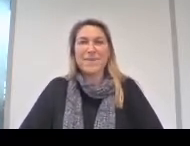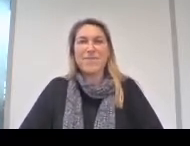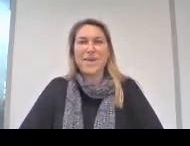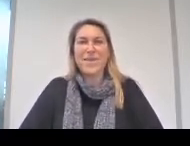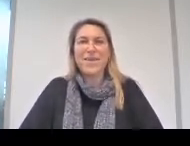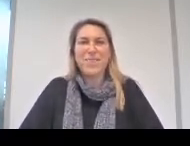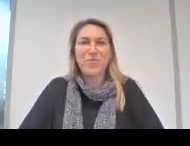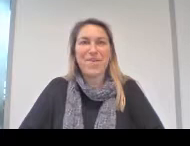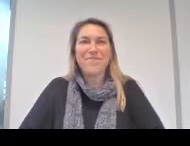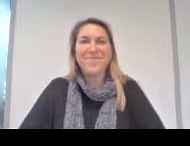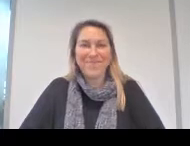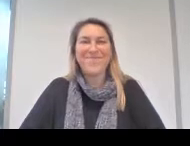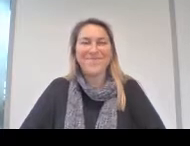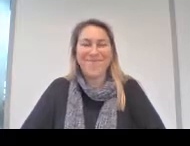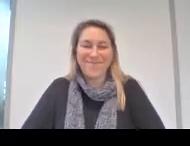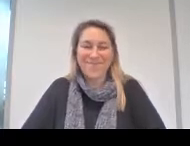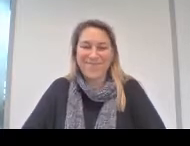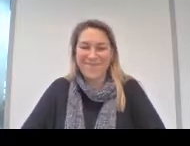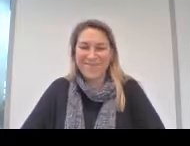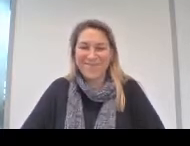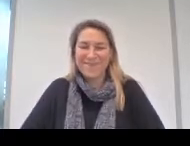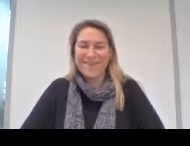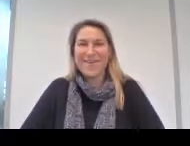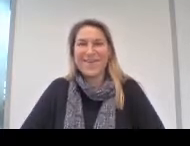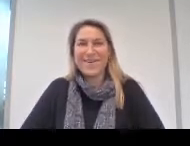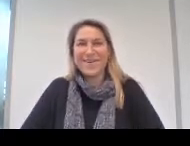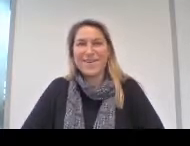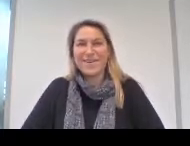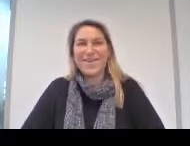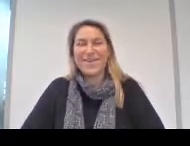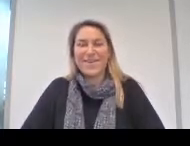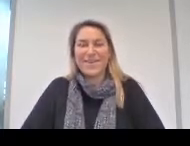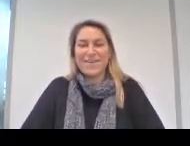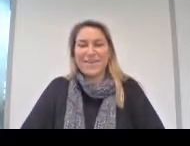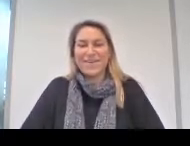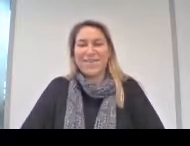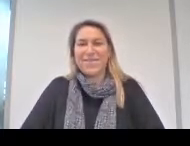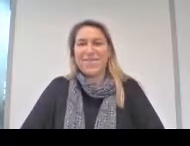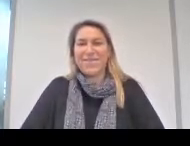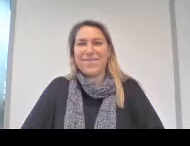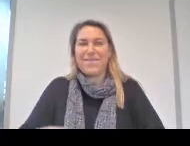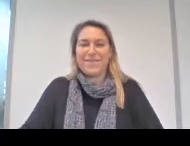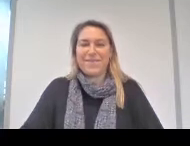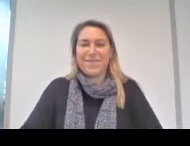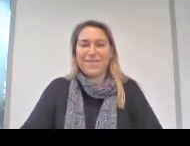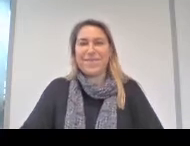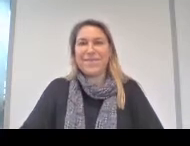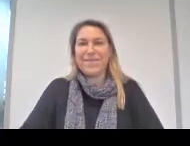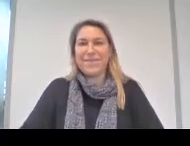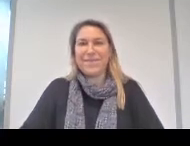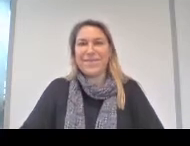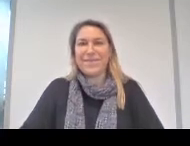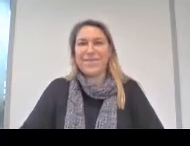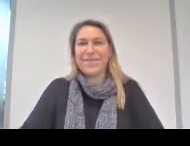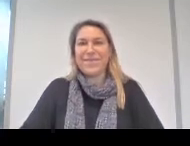Bonjour, Emmanuel Chrétien, je Merci. suis directeur de la formation et du développement des compétences chez VVF et je représente le secteur du tourisme social, familial et